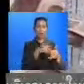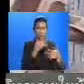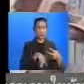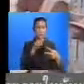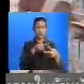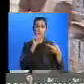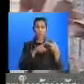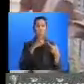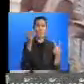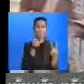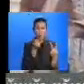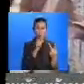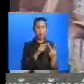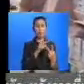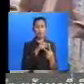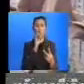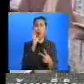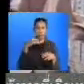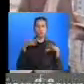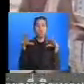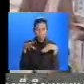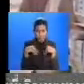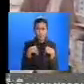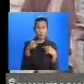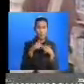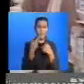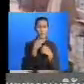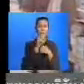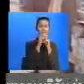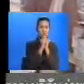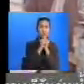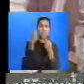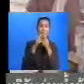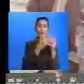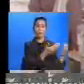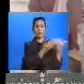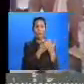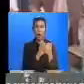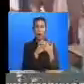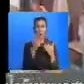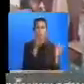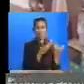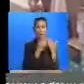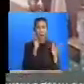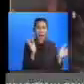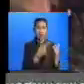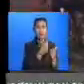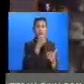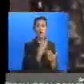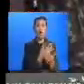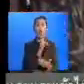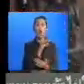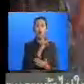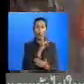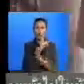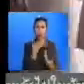พงษ์ซึ่งสารภาพว่านายทุนในจังหวัดปราจีนบุรีนำบุหรี่ทั้งหมดมาฝากไว้โดยให้ค่ารับฝากหลังละ 100บาทตำรวจ